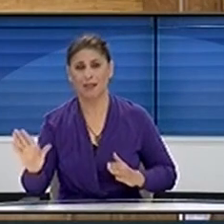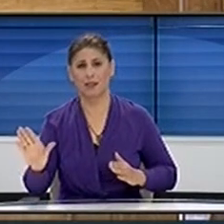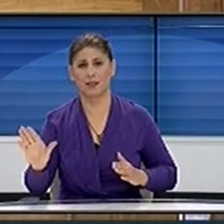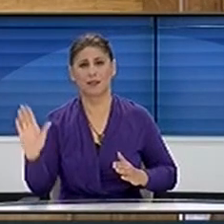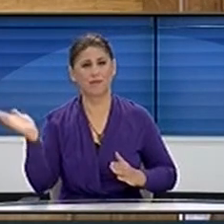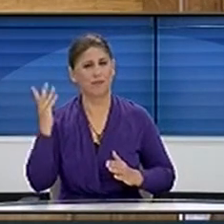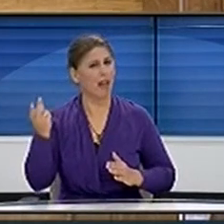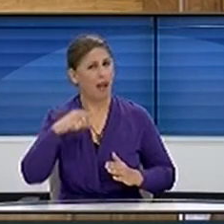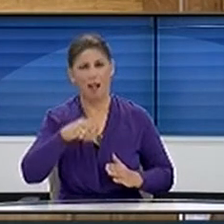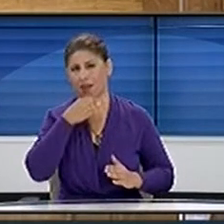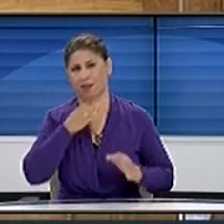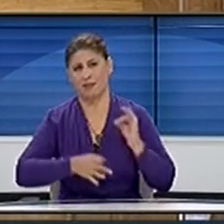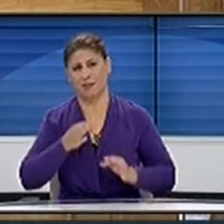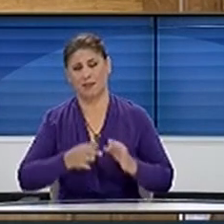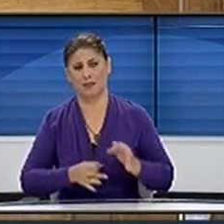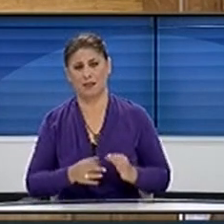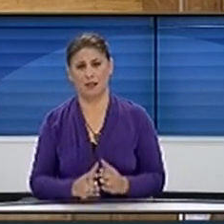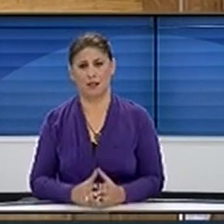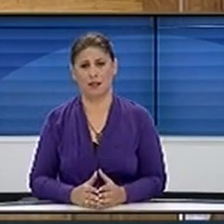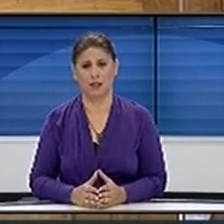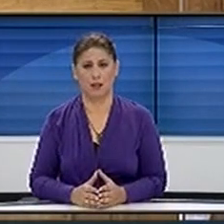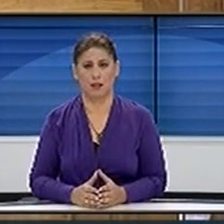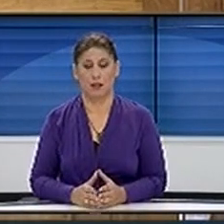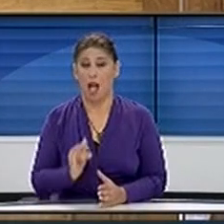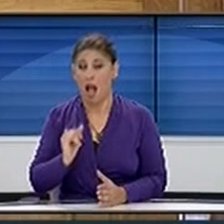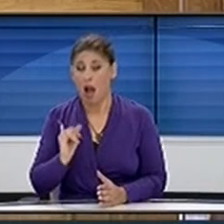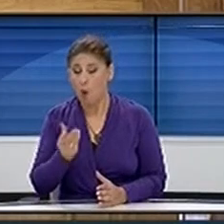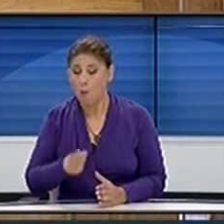απαράδεκτη οποιαδήποτε άλλη κουβέντα. Και είναι